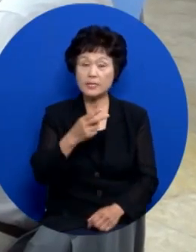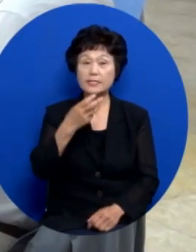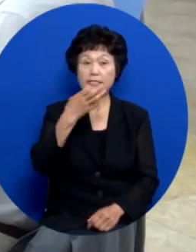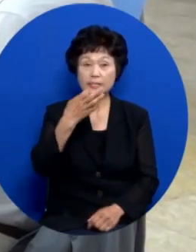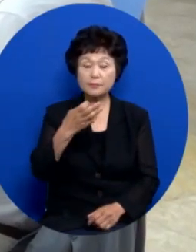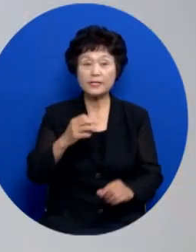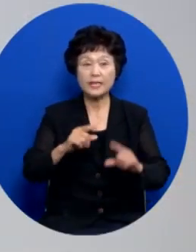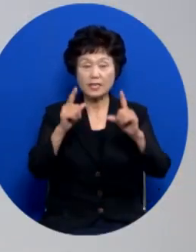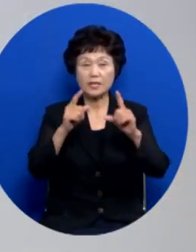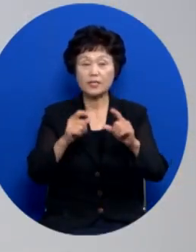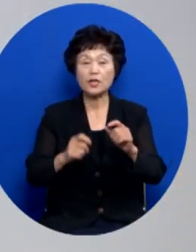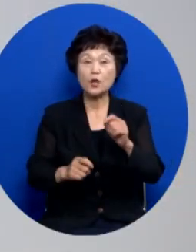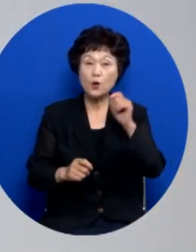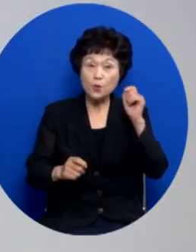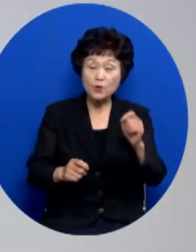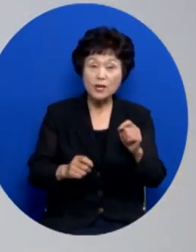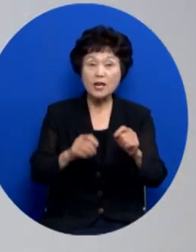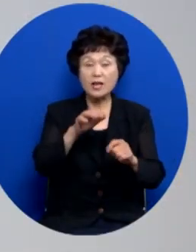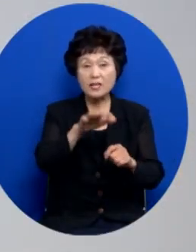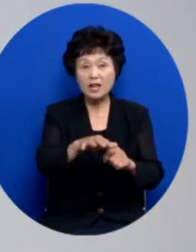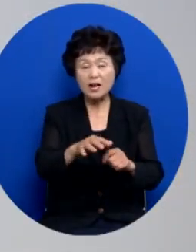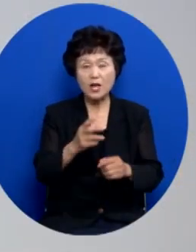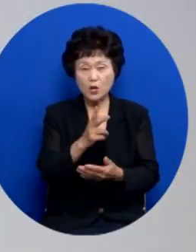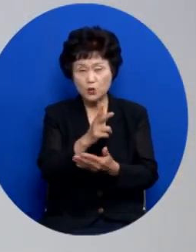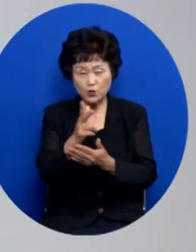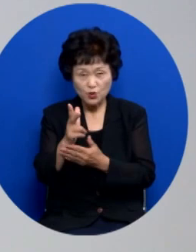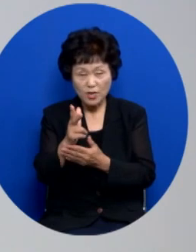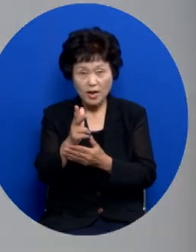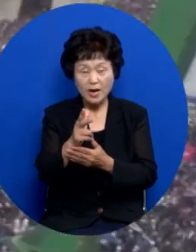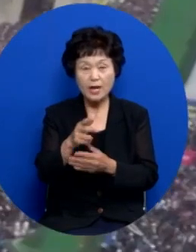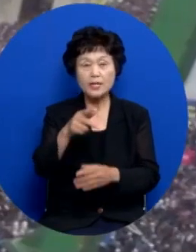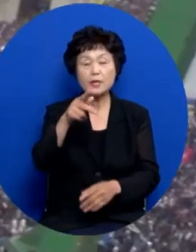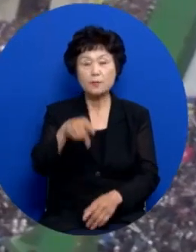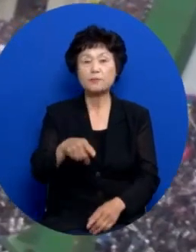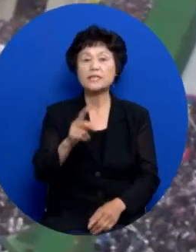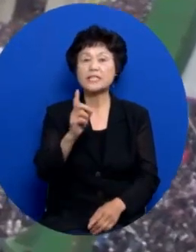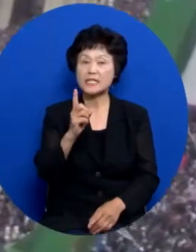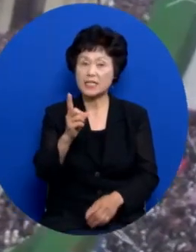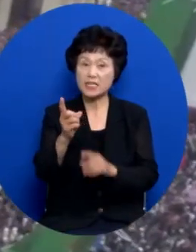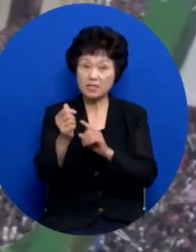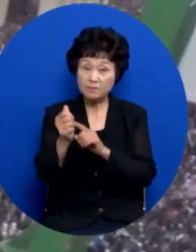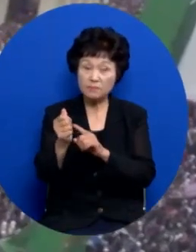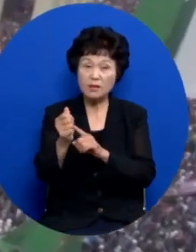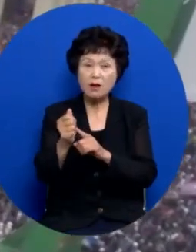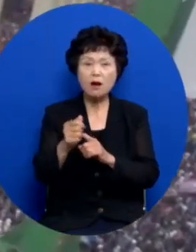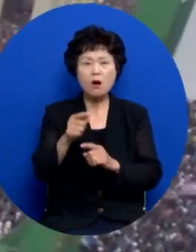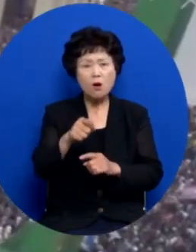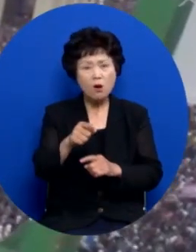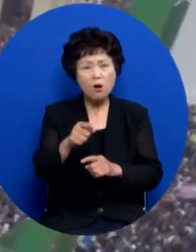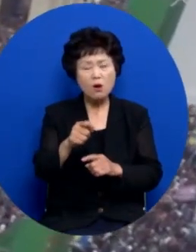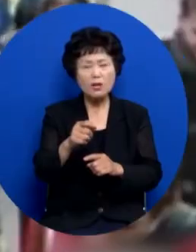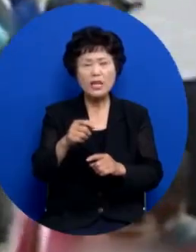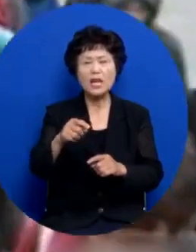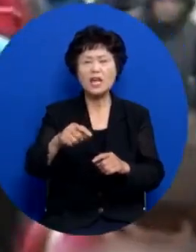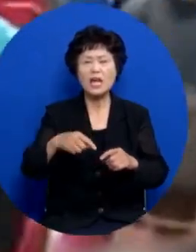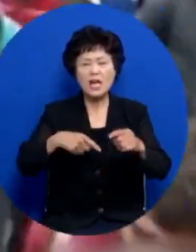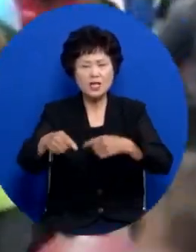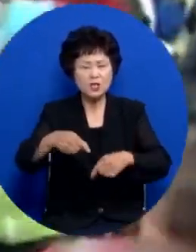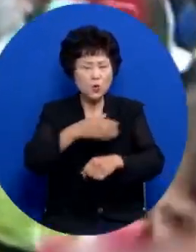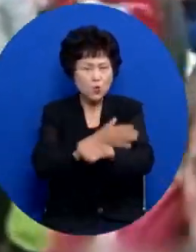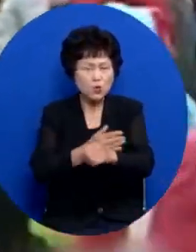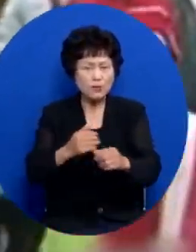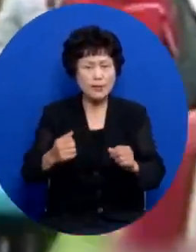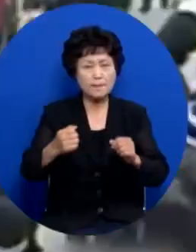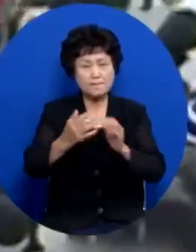2014년 우크라이나 유로마이단 혁명을 취재한 김영미 PD. 부정부패를 일삼던 친러 정권에 맞서 우크라이나